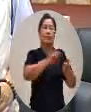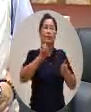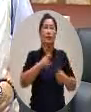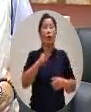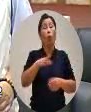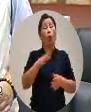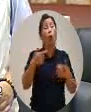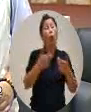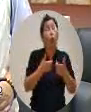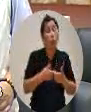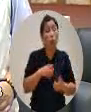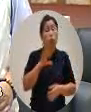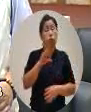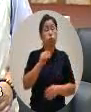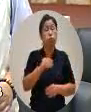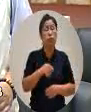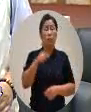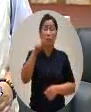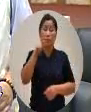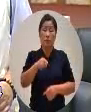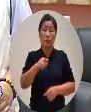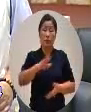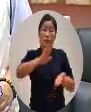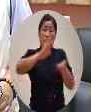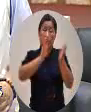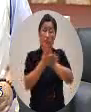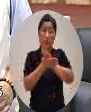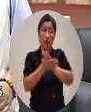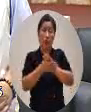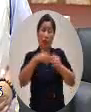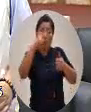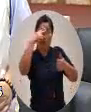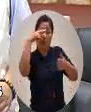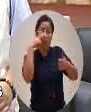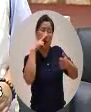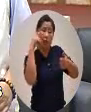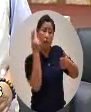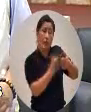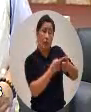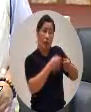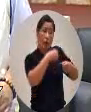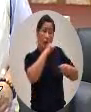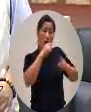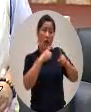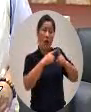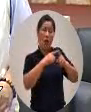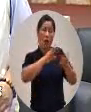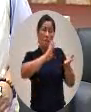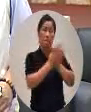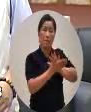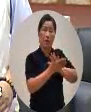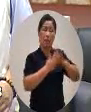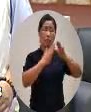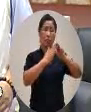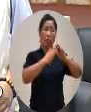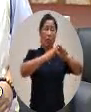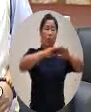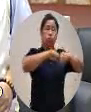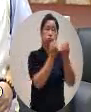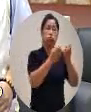有時候,這種東西滴輸了很多台灣人因此家庭破壞